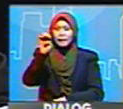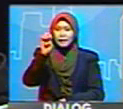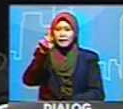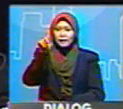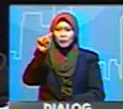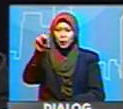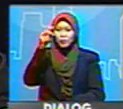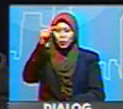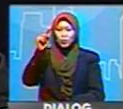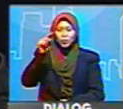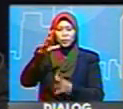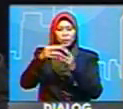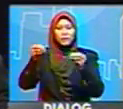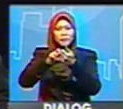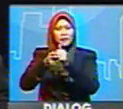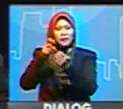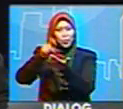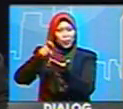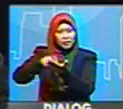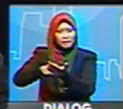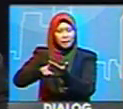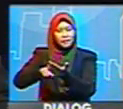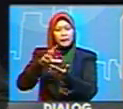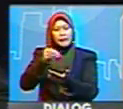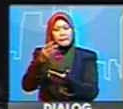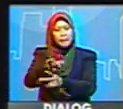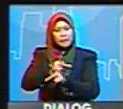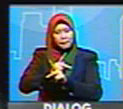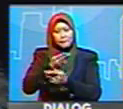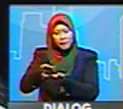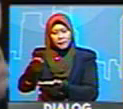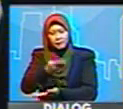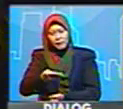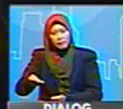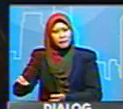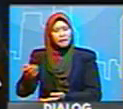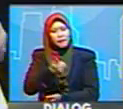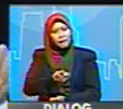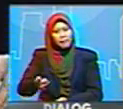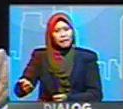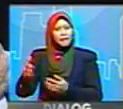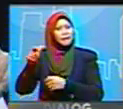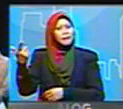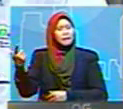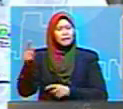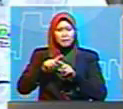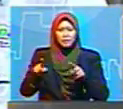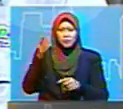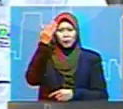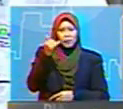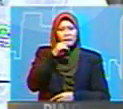Bagi menyesaikan hutang nilayan kepada orang Tengah termasuk pinjaman membeli bot dan peralatan lain tidak diambil peluang